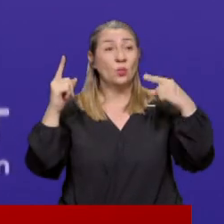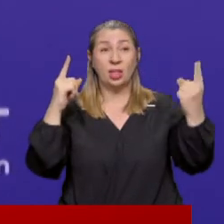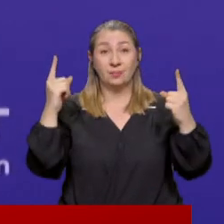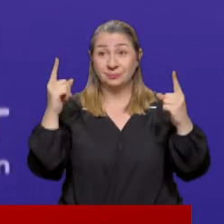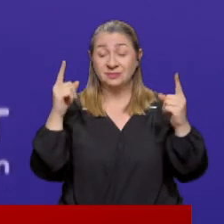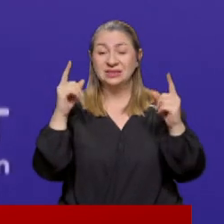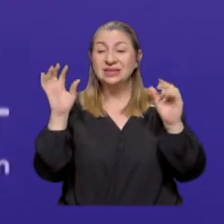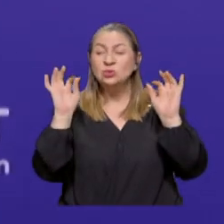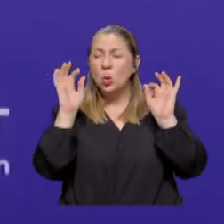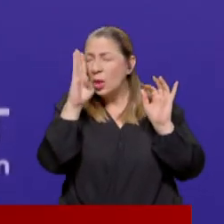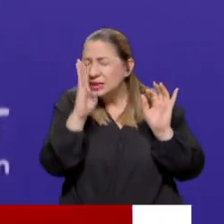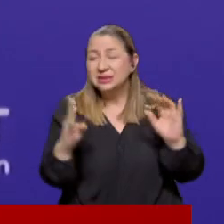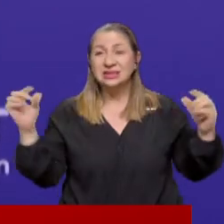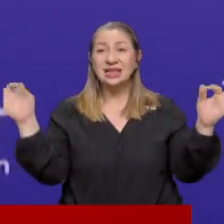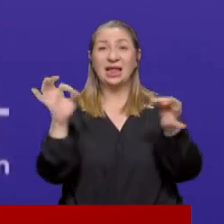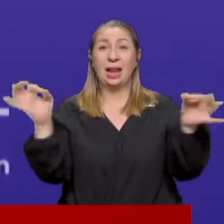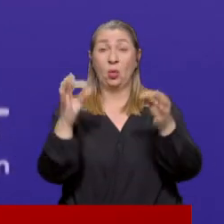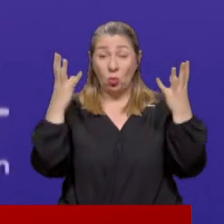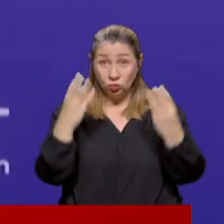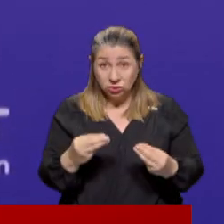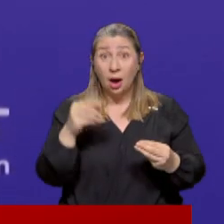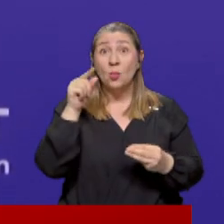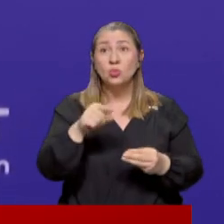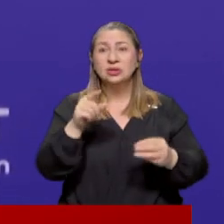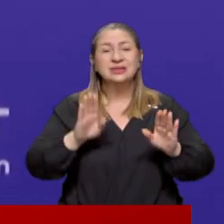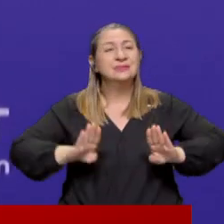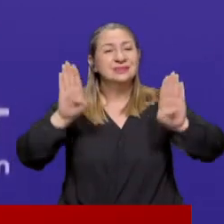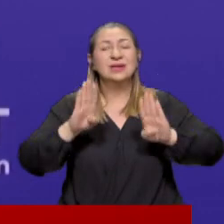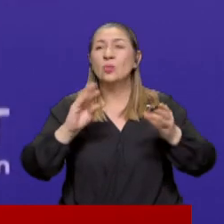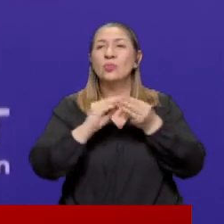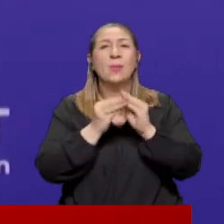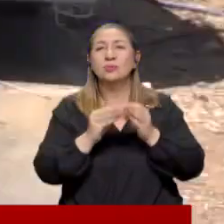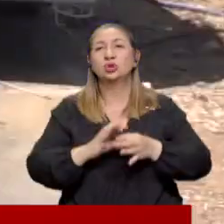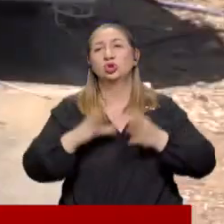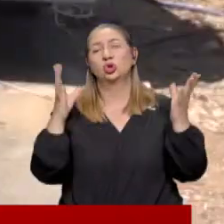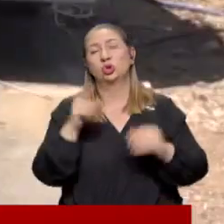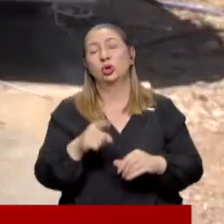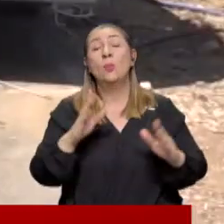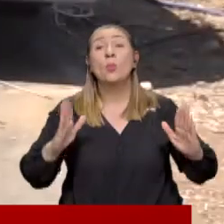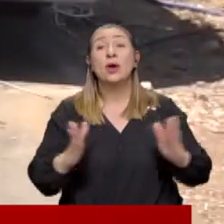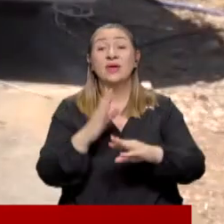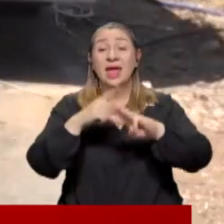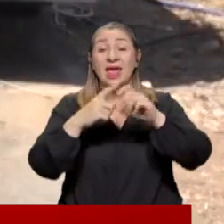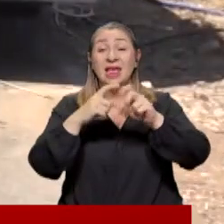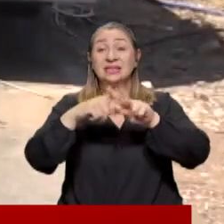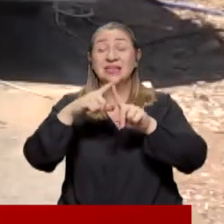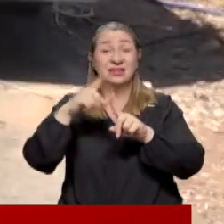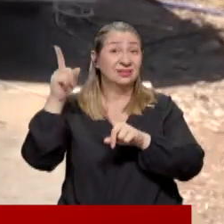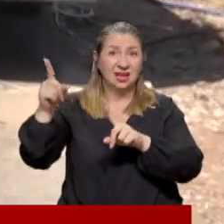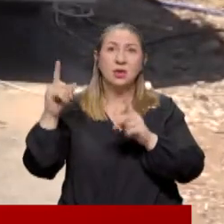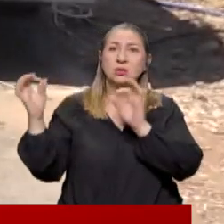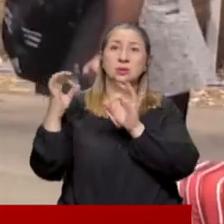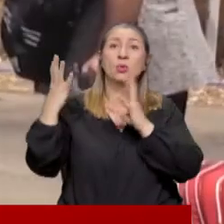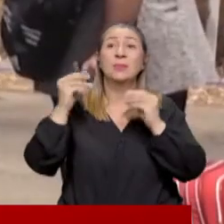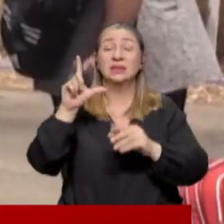bir diyalog oluşturulursa o zaman bu sığınmacı meselesi çözülür. Muhalefet Esad'la temas sağlanmalı derken